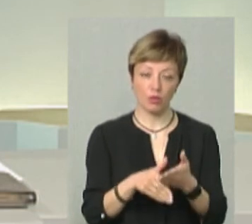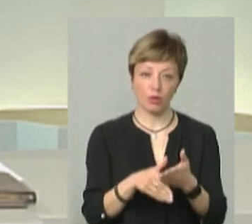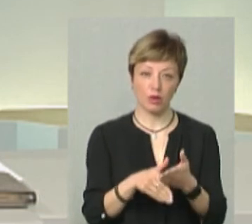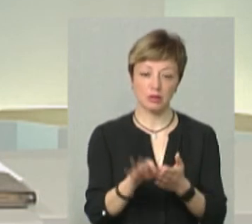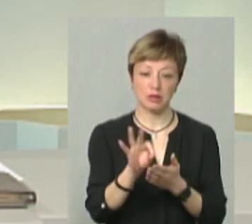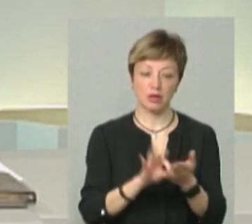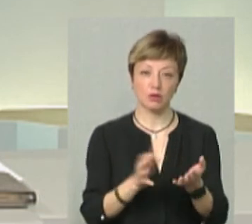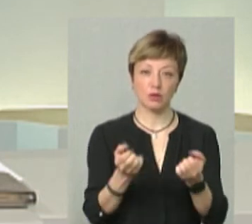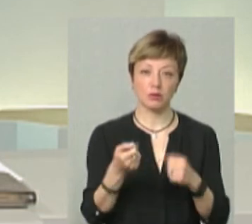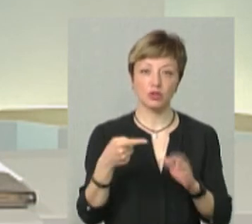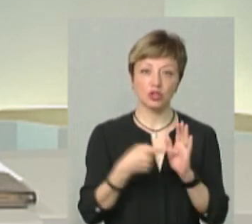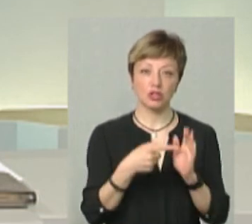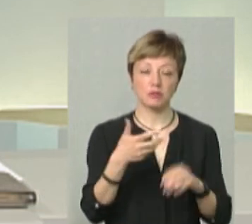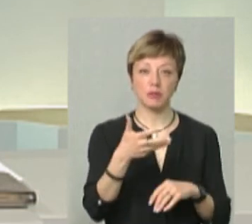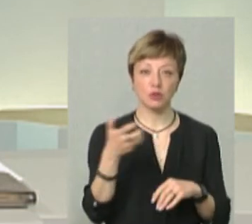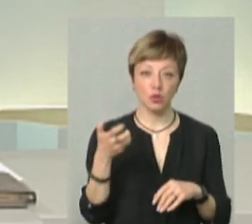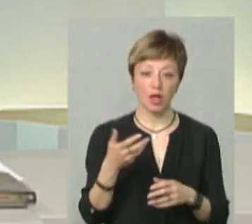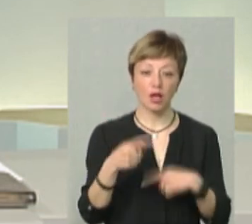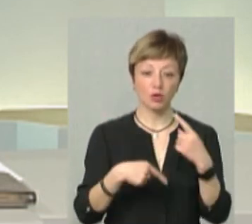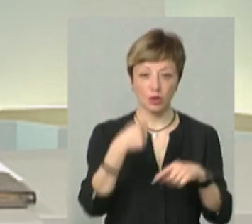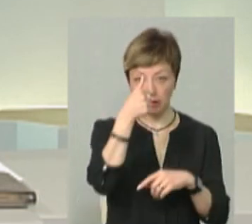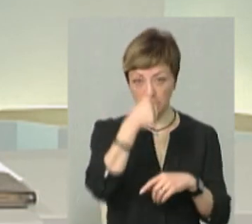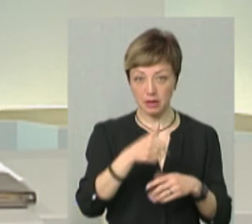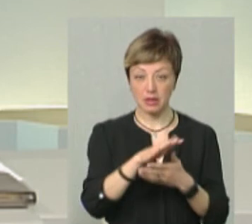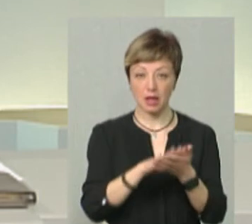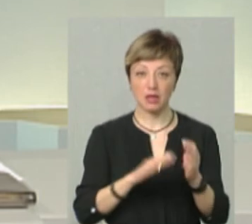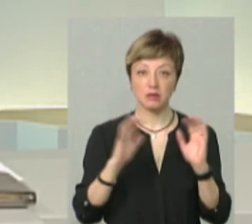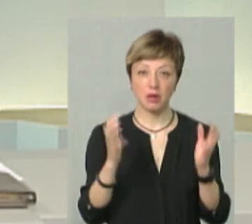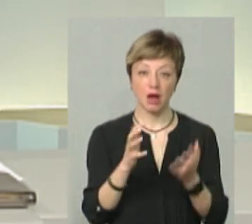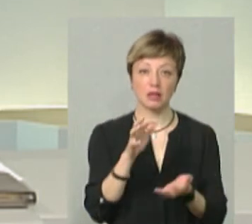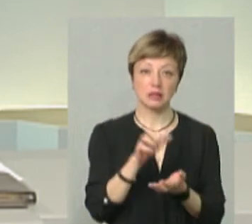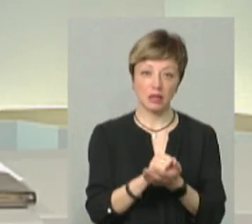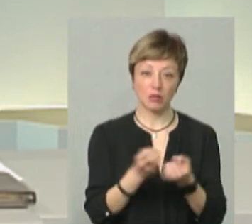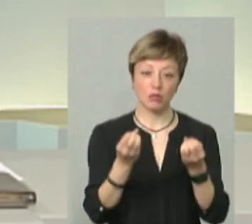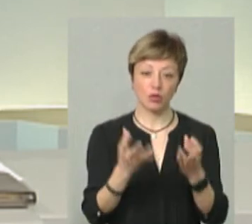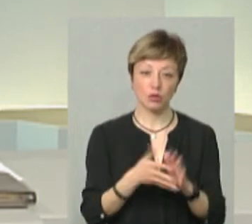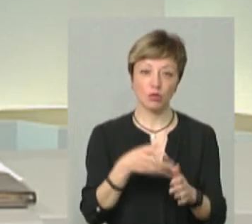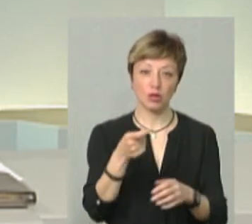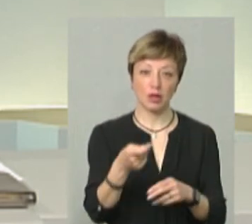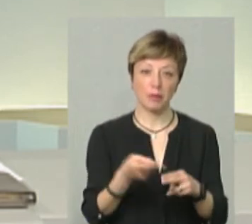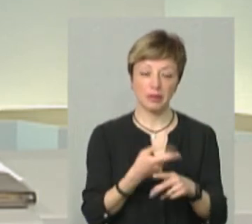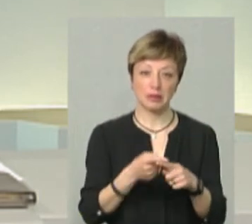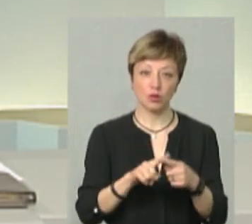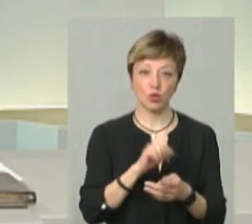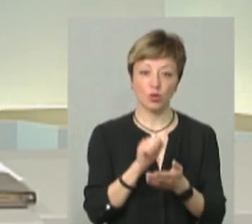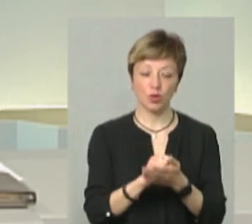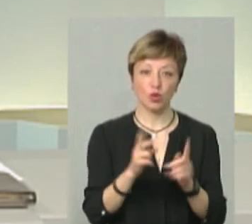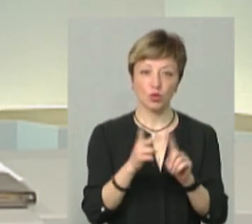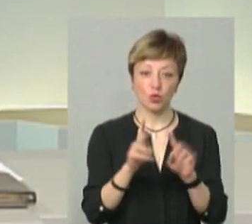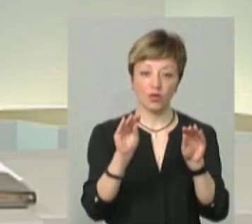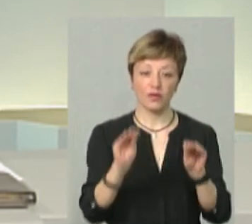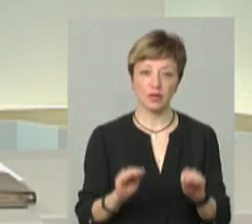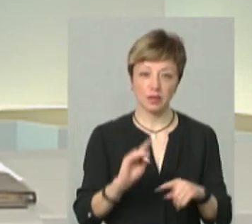роботодавець одразу отримує 6500, а на другий місяць, якщо людина далі зберігає зайнятість, він просто подає вже без цих документів ще одну відомість